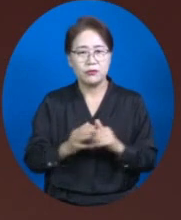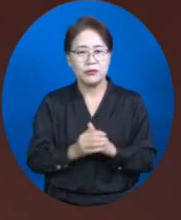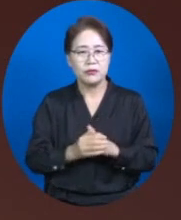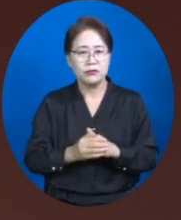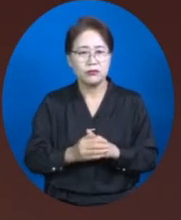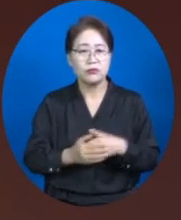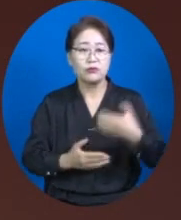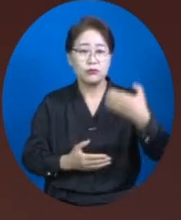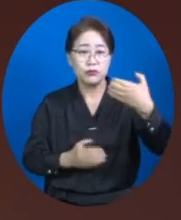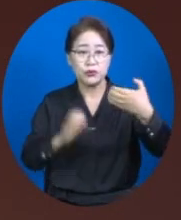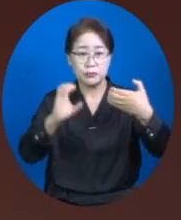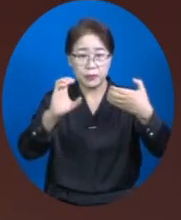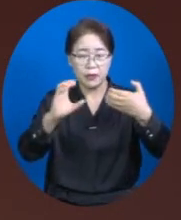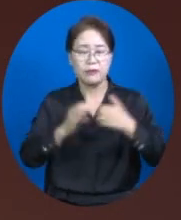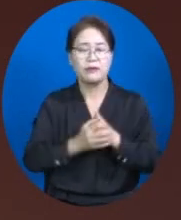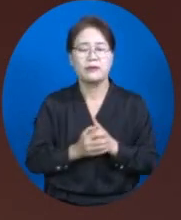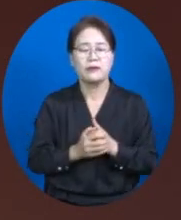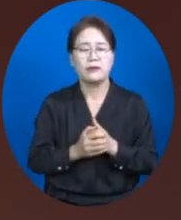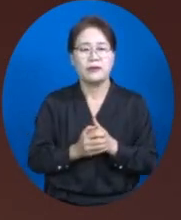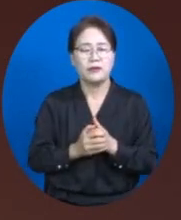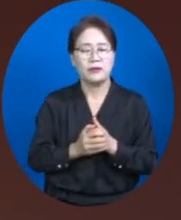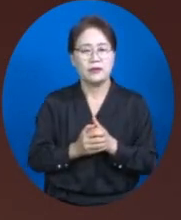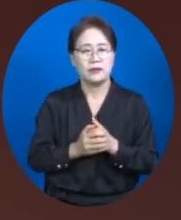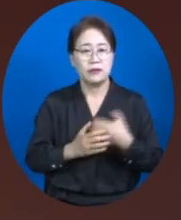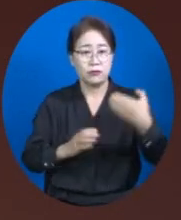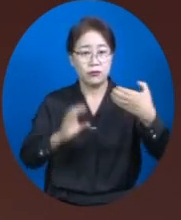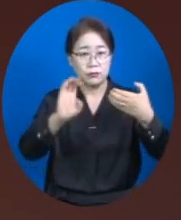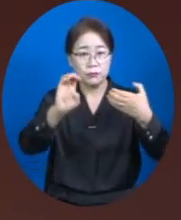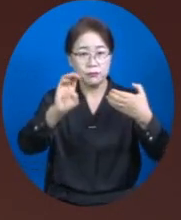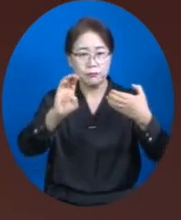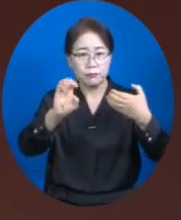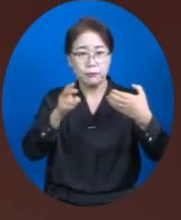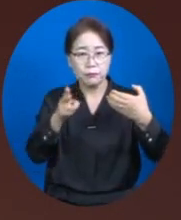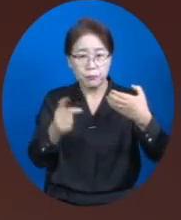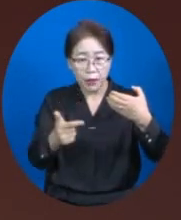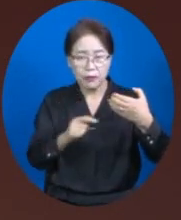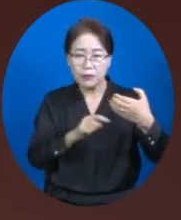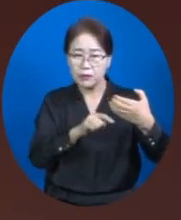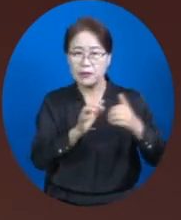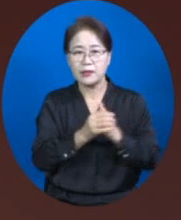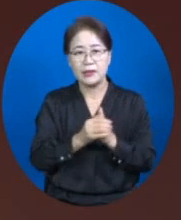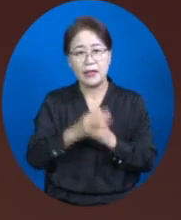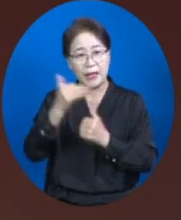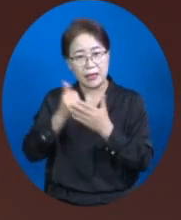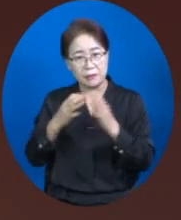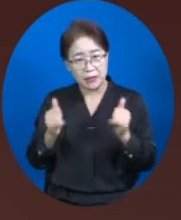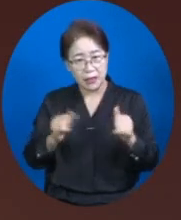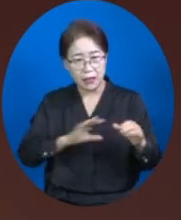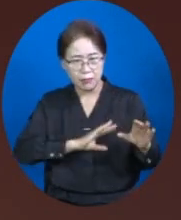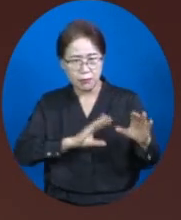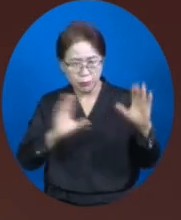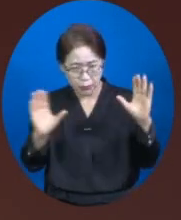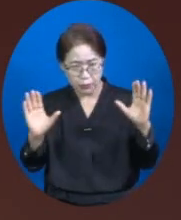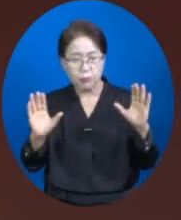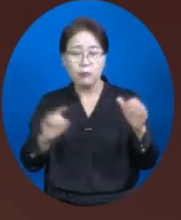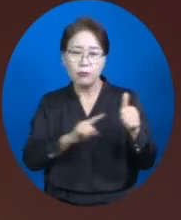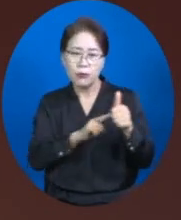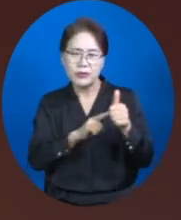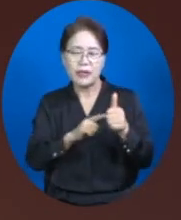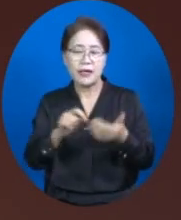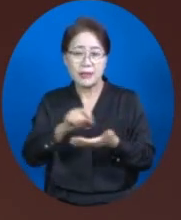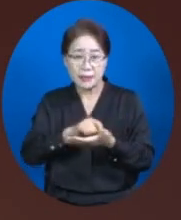90편입니다 왜냐하면 시편 90편은요 하나님의 사람 모세가 쓴시기